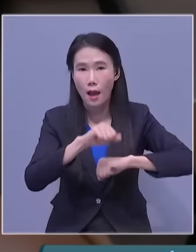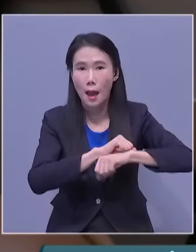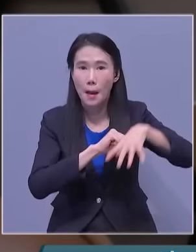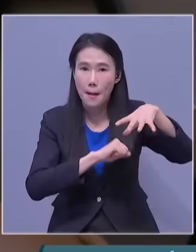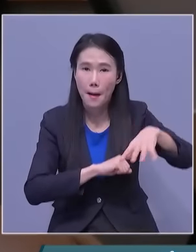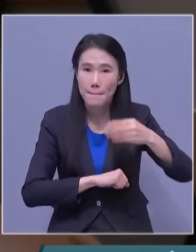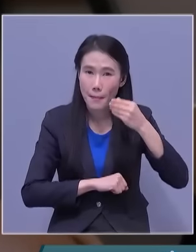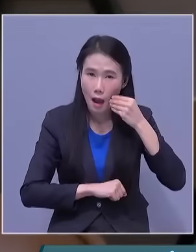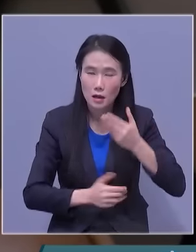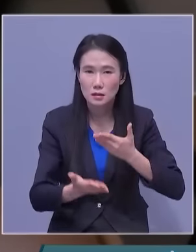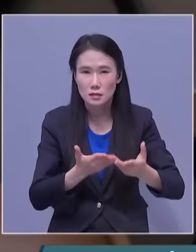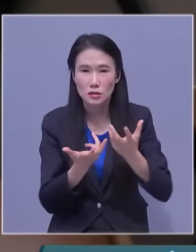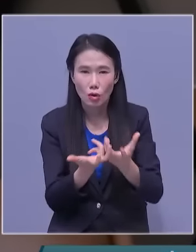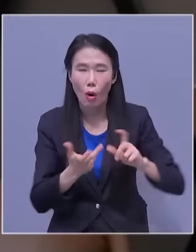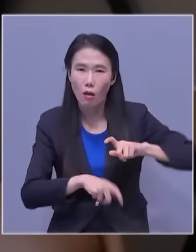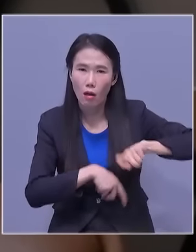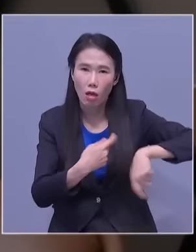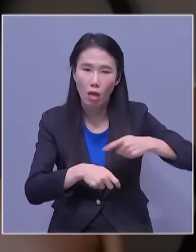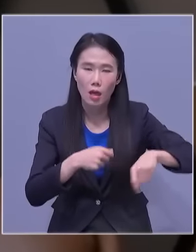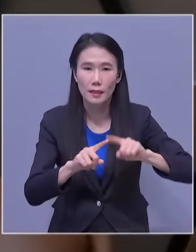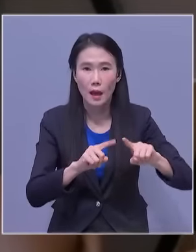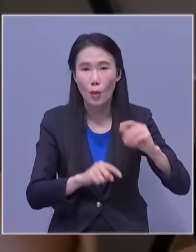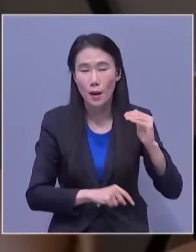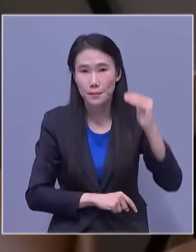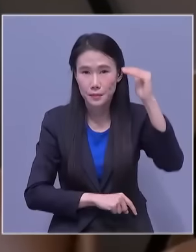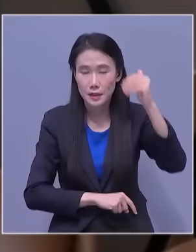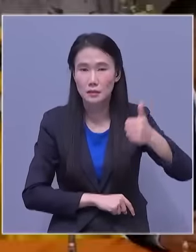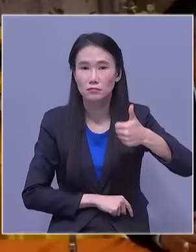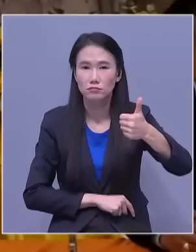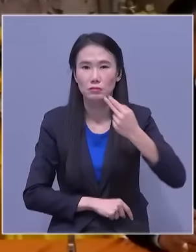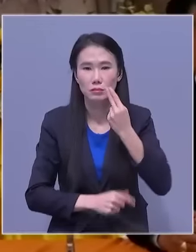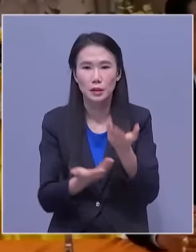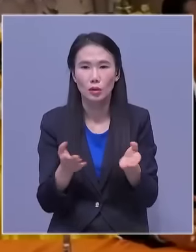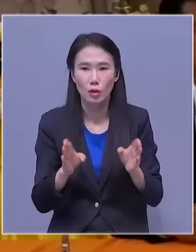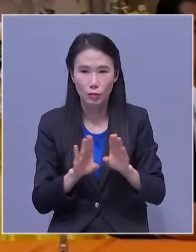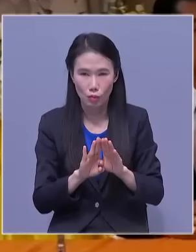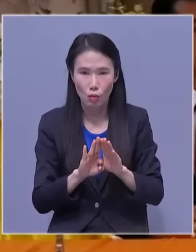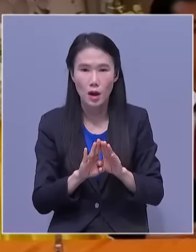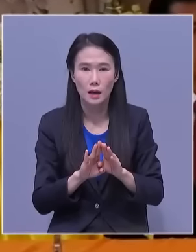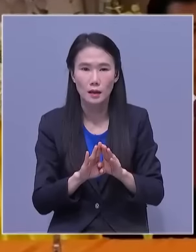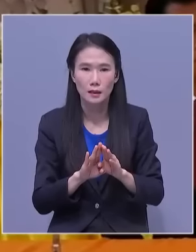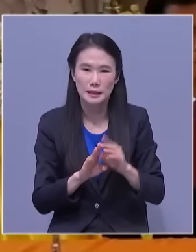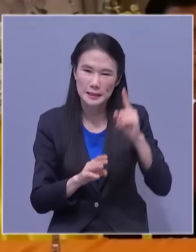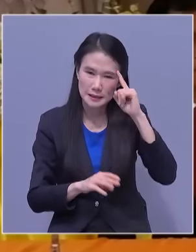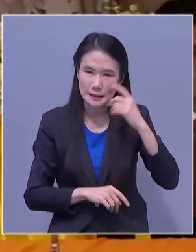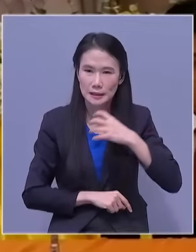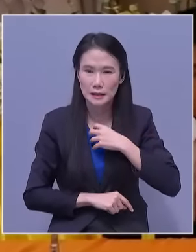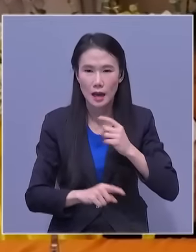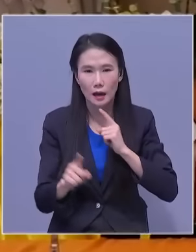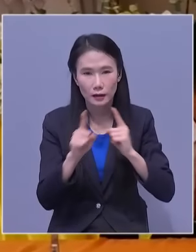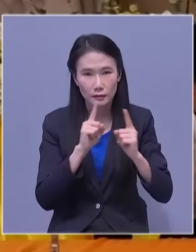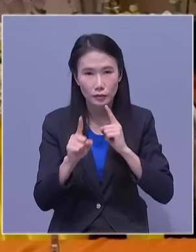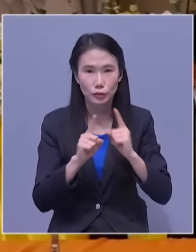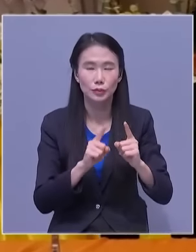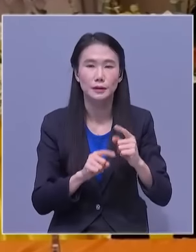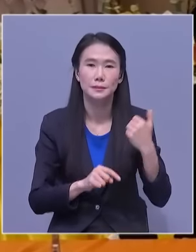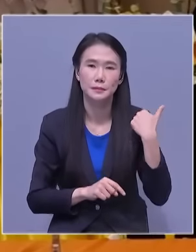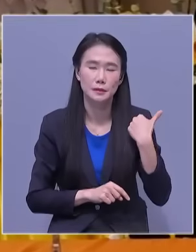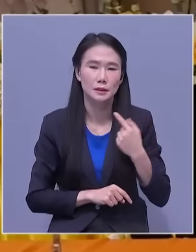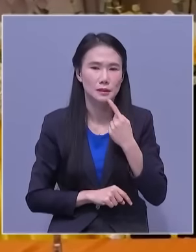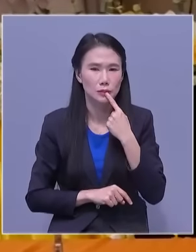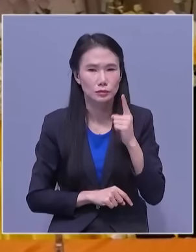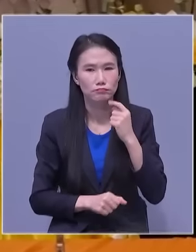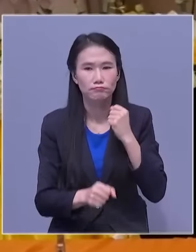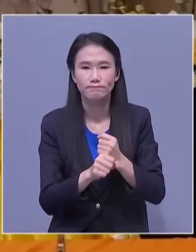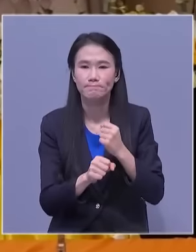ฟุ่มเฟือยขณะที่พี่ชายค่ะบอกว่านี่คือเรื่องภายในครอบครัวคือความจริงก็อยากจะให้มานั่งคุยกันยืนยันว่าจะทำ